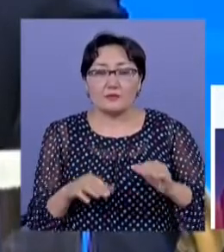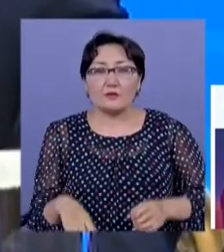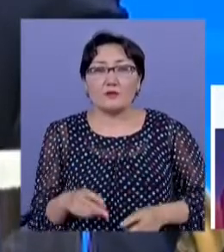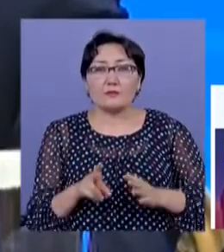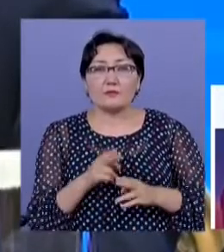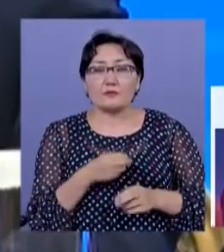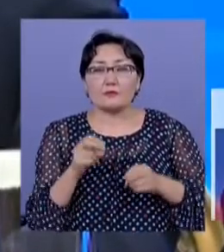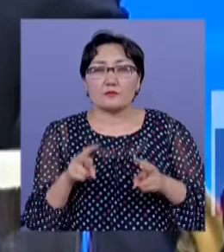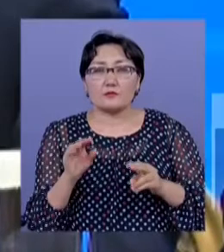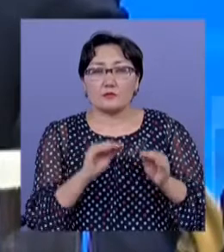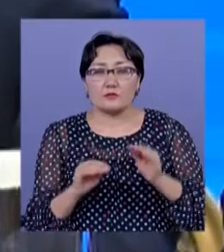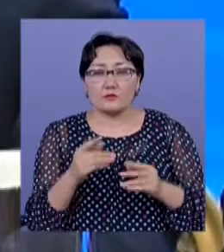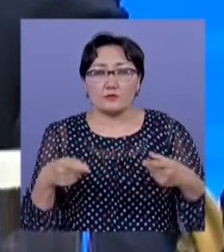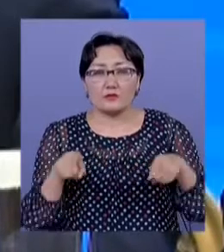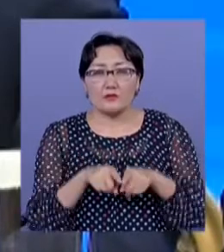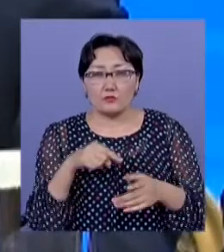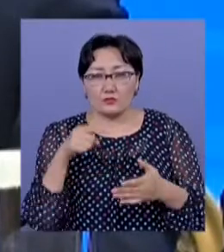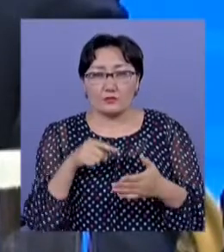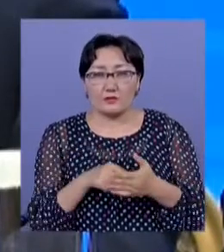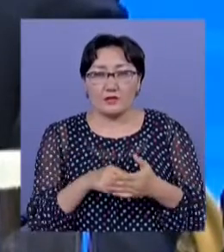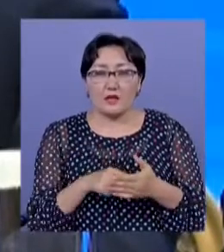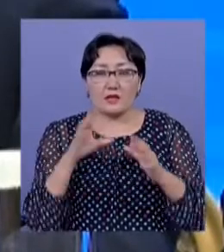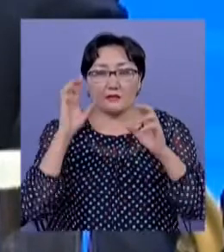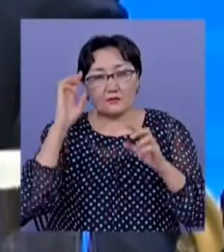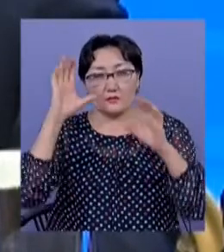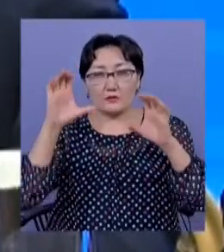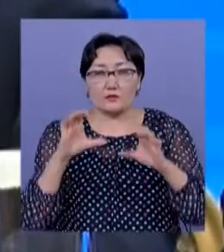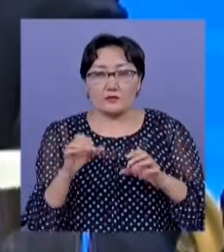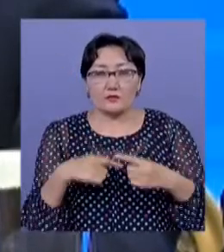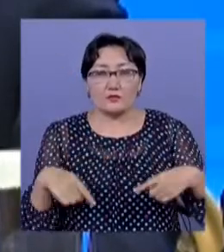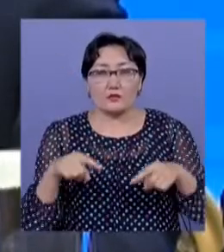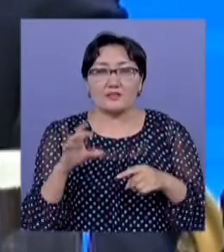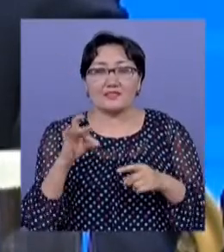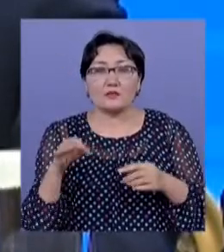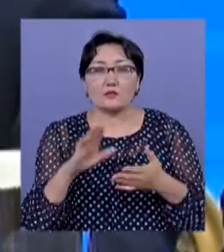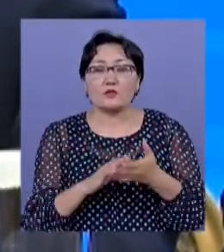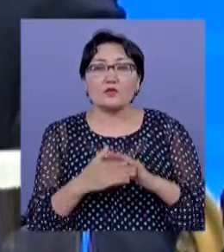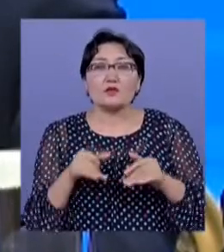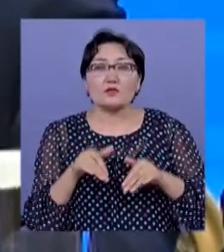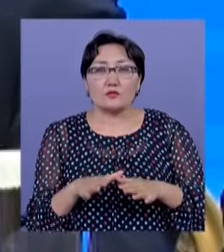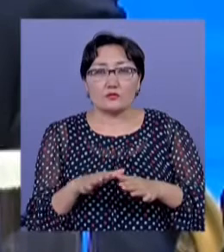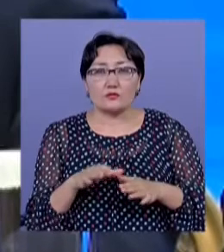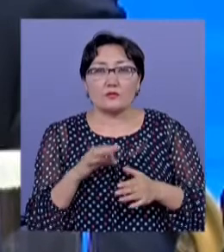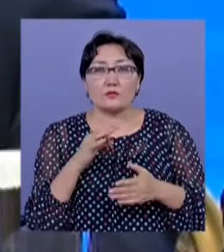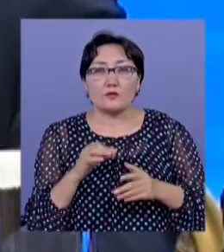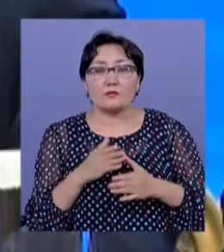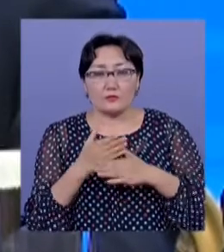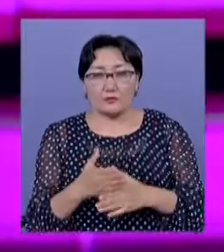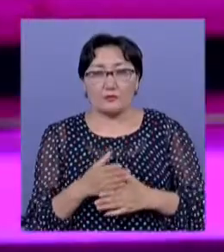азап шегуін тоқтату. Дәл осы мәселеде конституциялық кеңес Сириядағы ахуалды шешуге оң әсерін береді деп